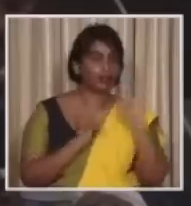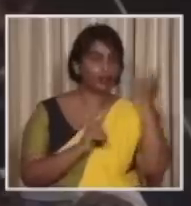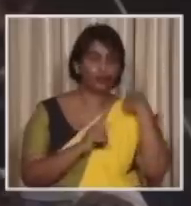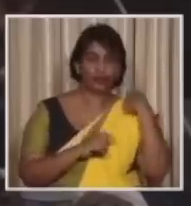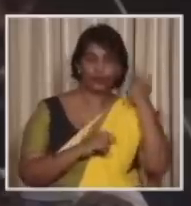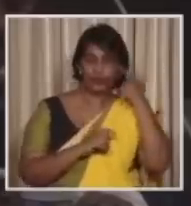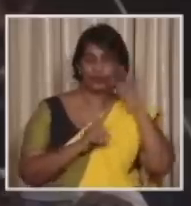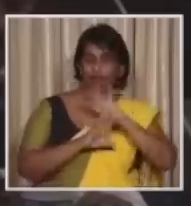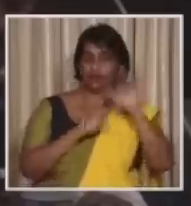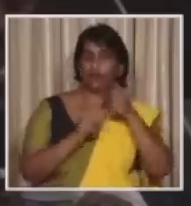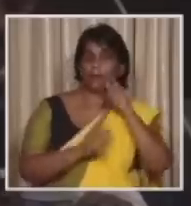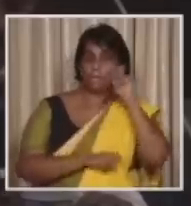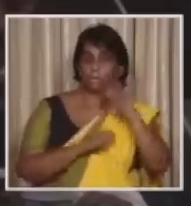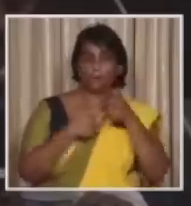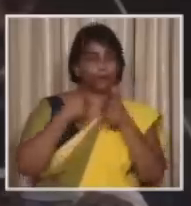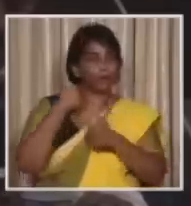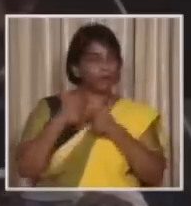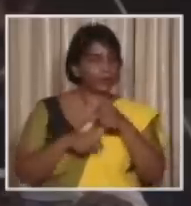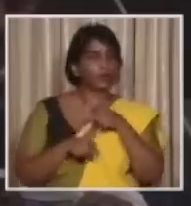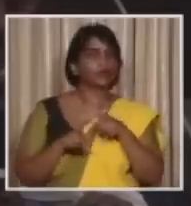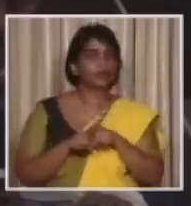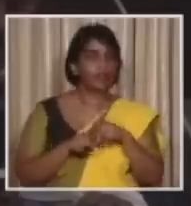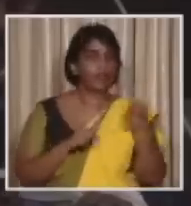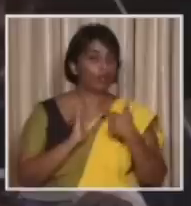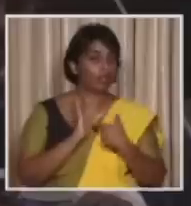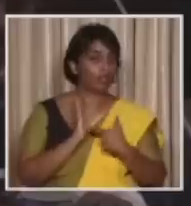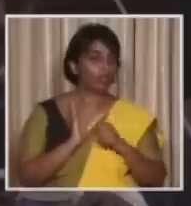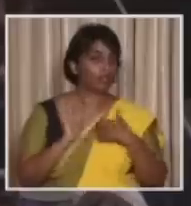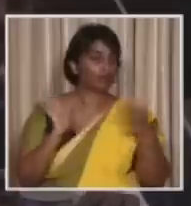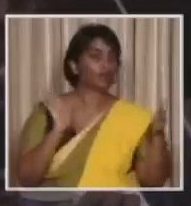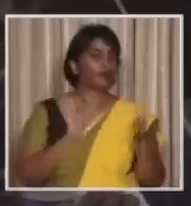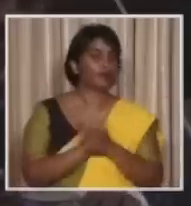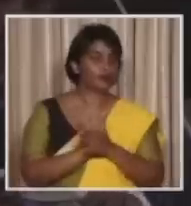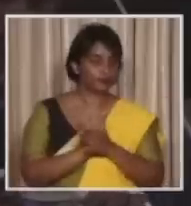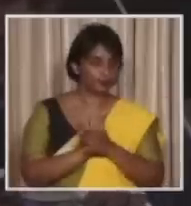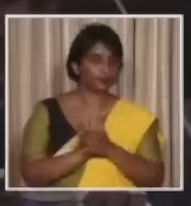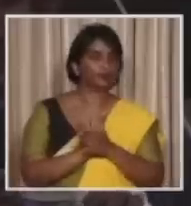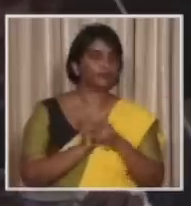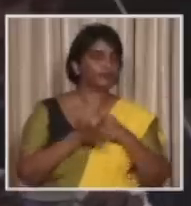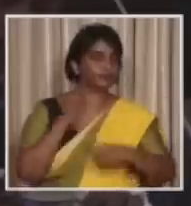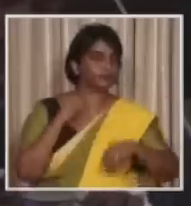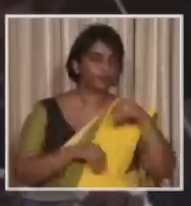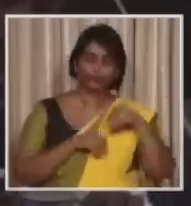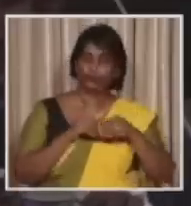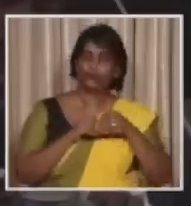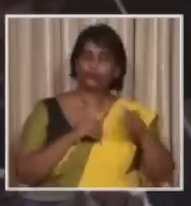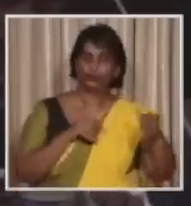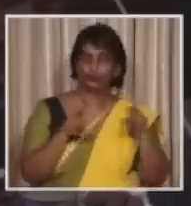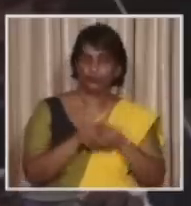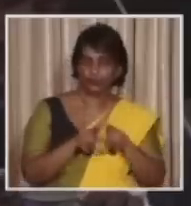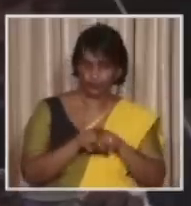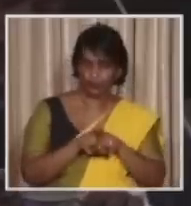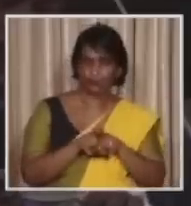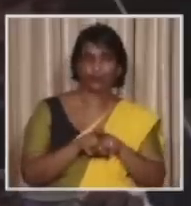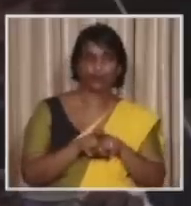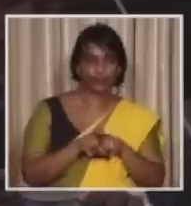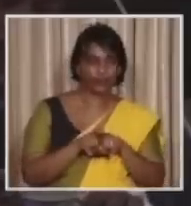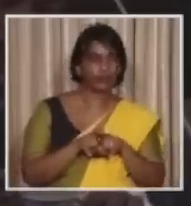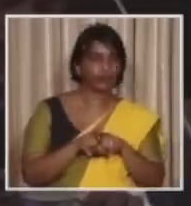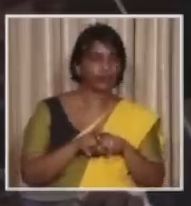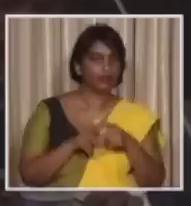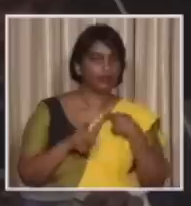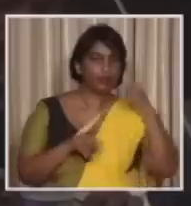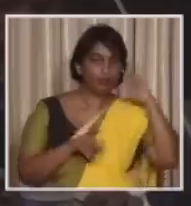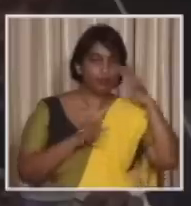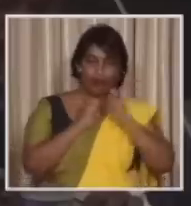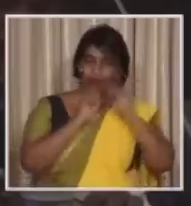වෙනවා. ජනතාව මොනියම් ක්‍රමයකින් හෝ මේ නූතන තාක්ෂණයත් එක්ක මෙවැනි දේශපාලන විග්‍රහයන් තිර වැඩසටහන් බලන්න පෙළඹෙනවා. ඒ නිසා මේ මෝඩ වැඩේ